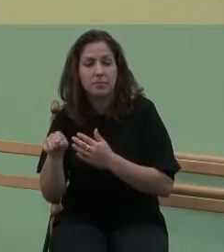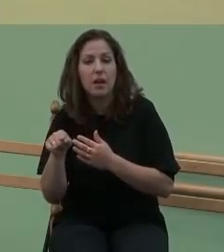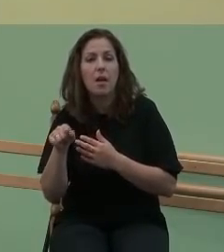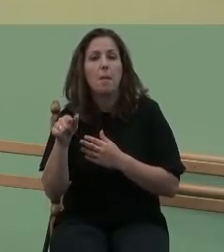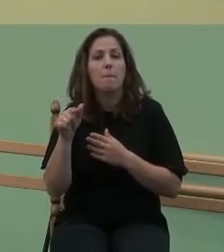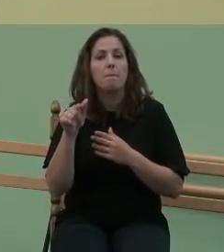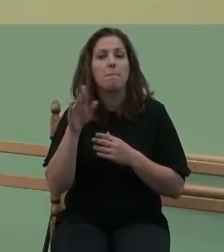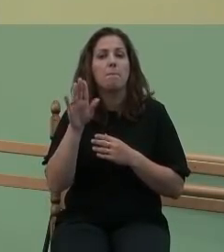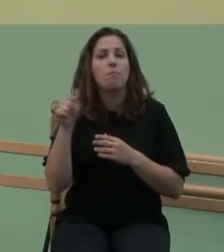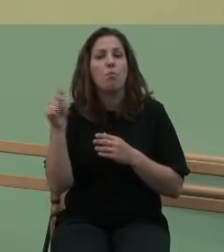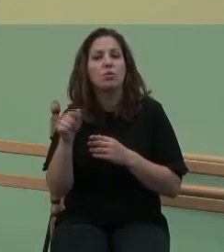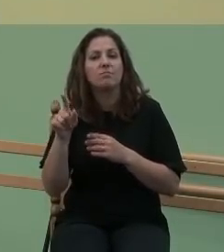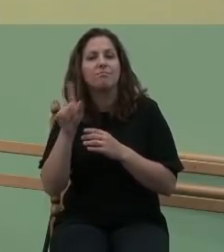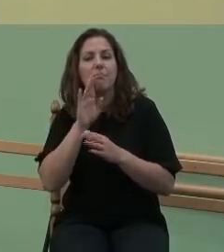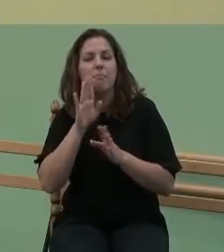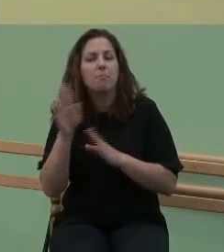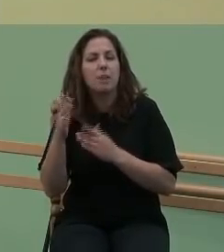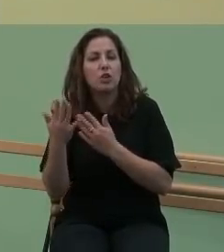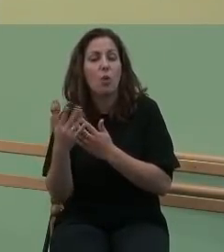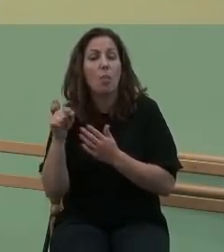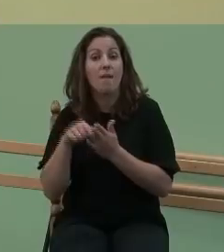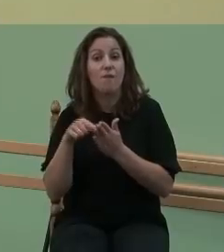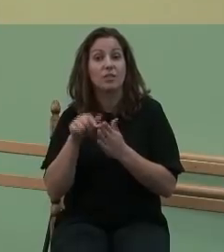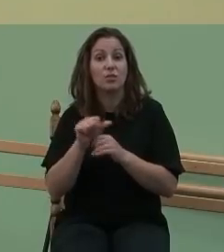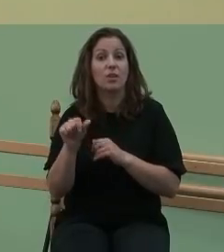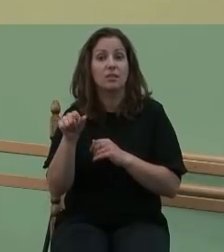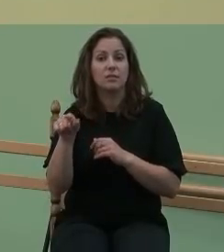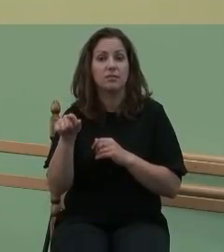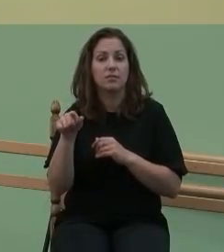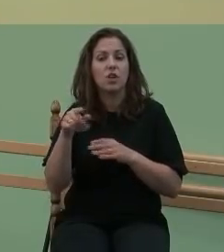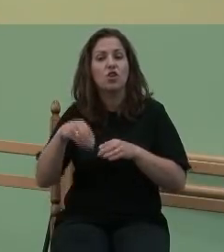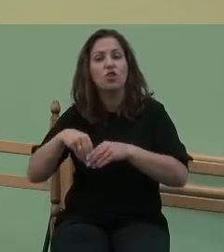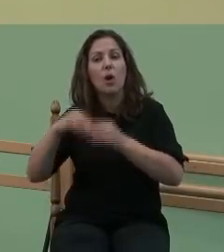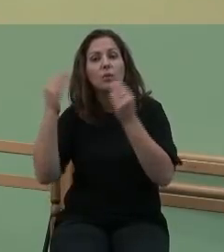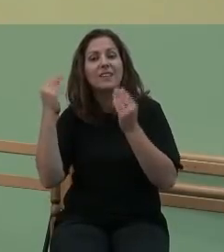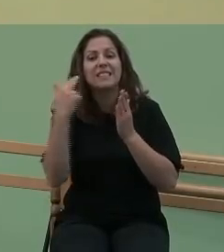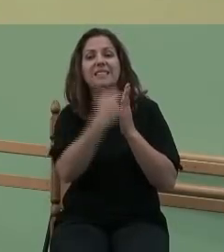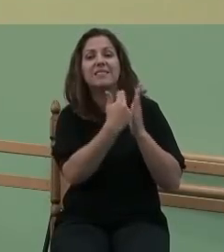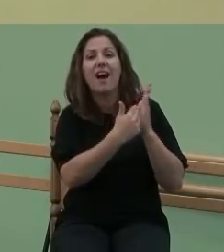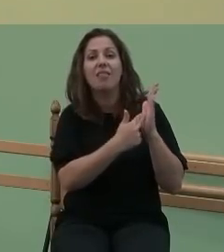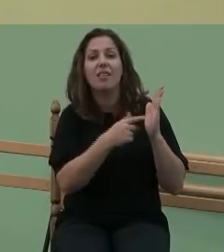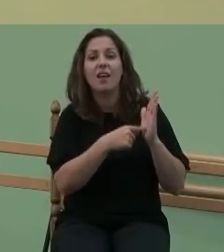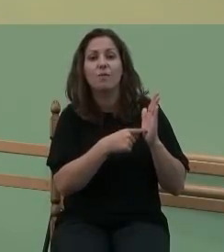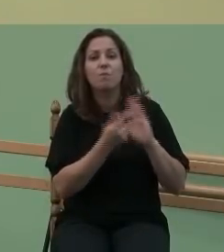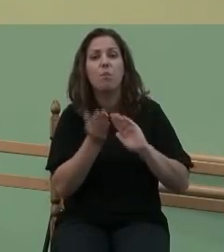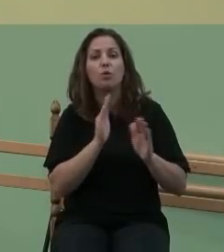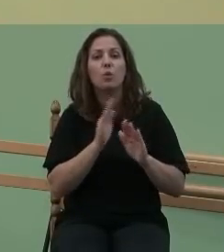być zbliżone do siebie. I to jest właśnie kształtowanie standardu w